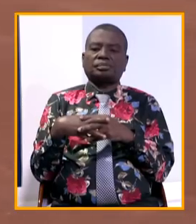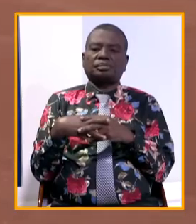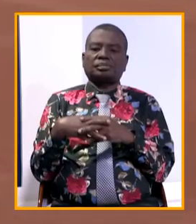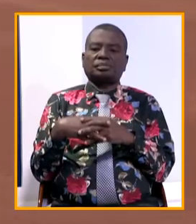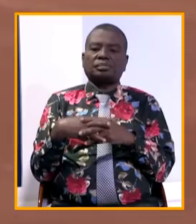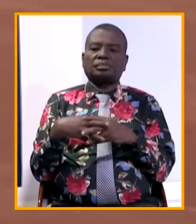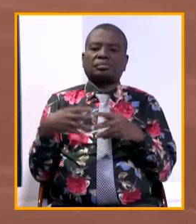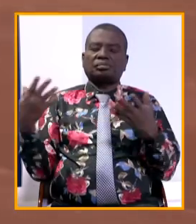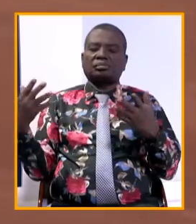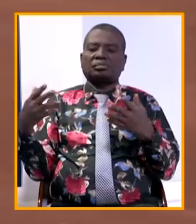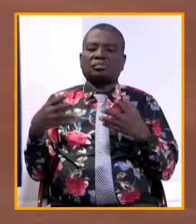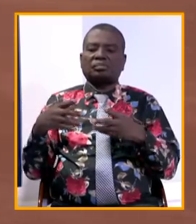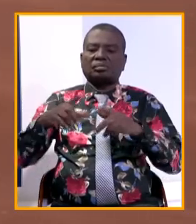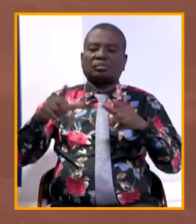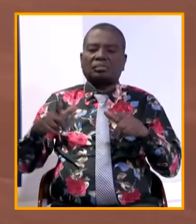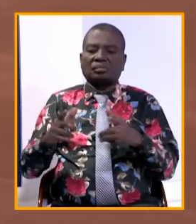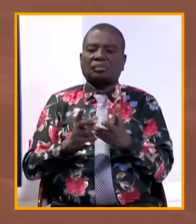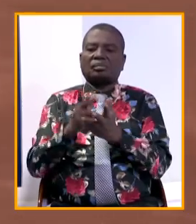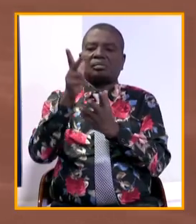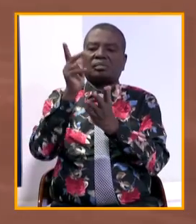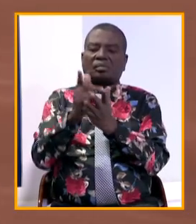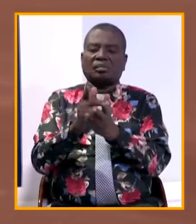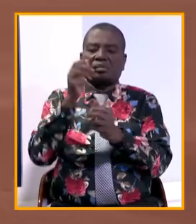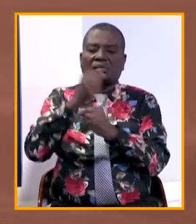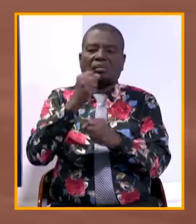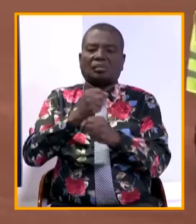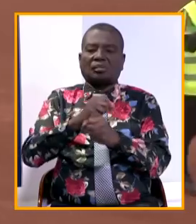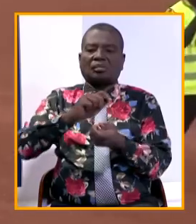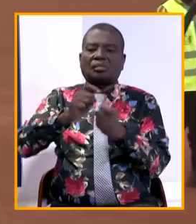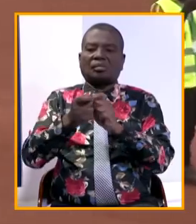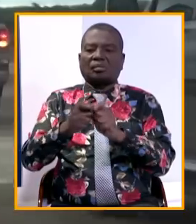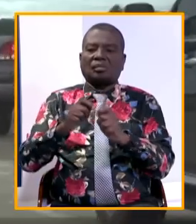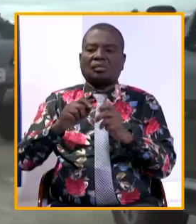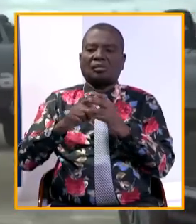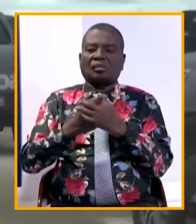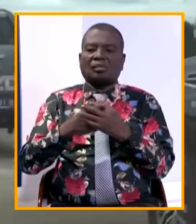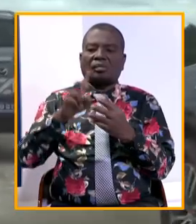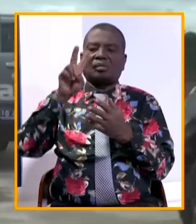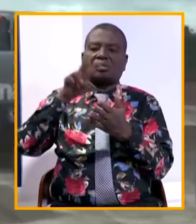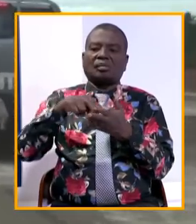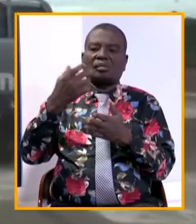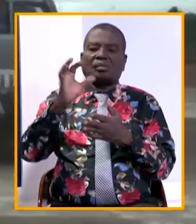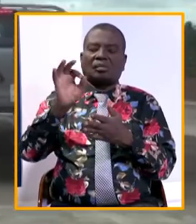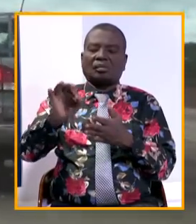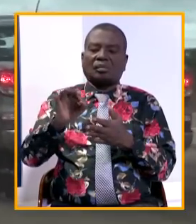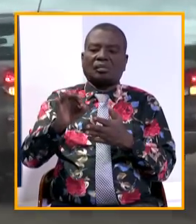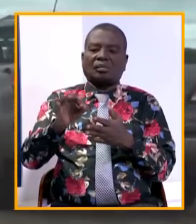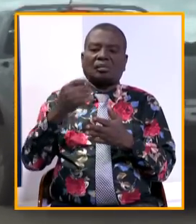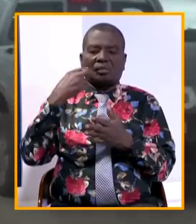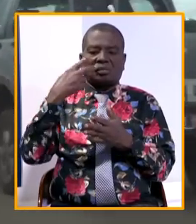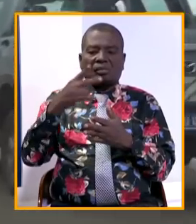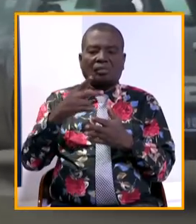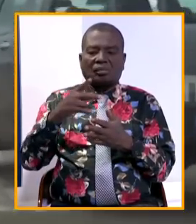Chantier de l'aéroport de Korogo. Les travaux de rénovation ont été officiellement lancés en 2019. C'est pour se rendre compte